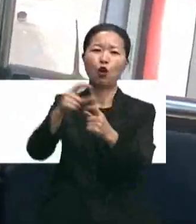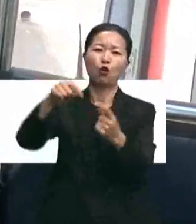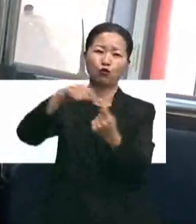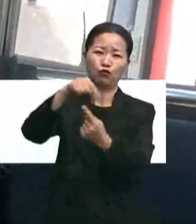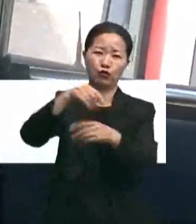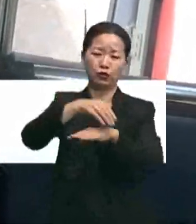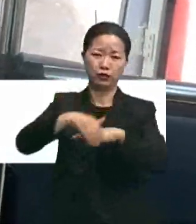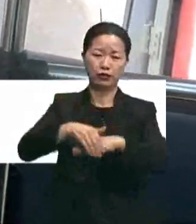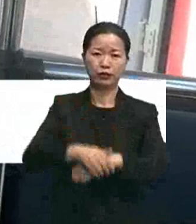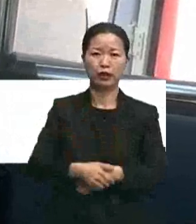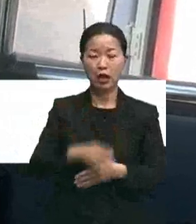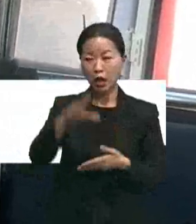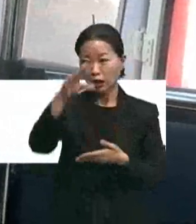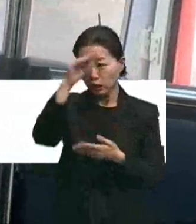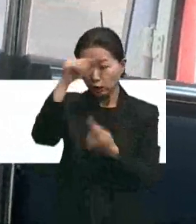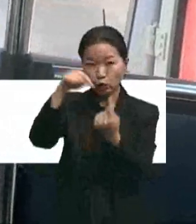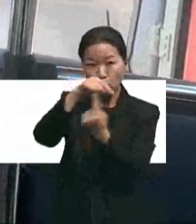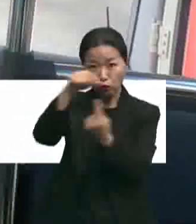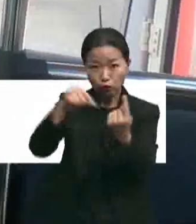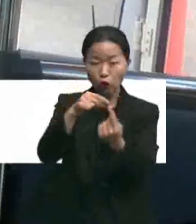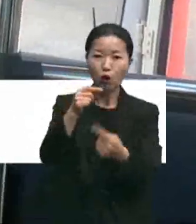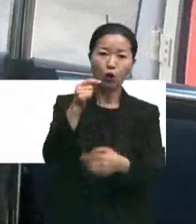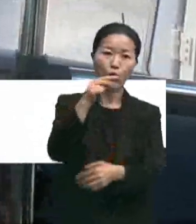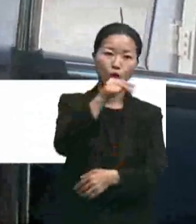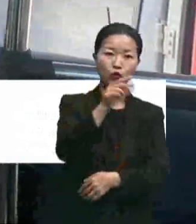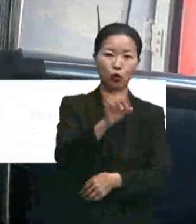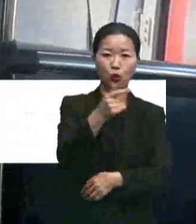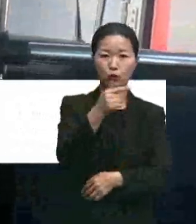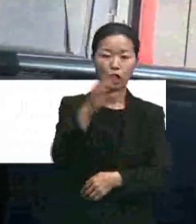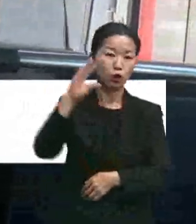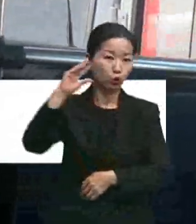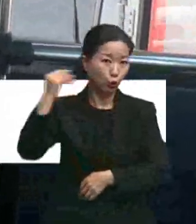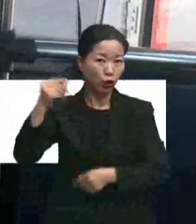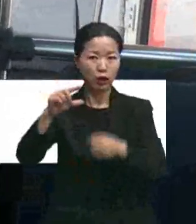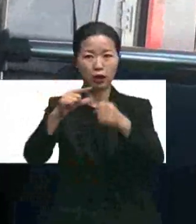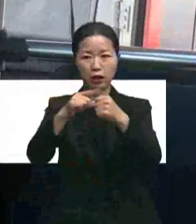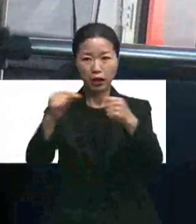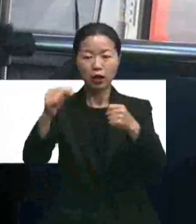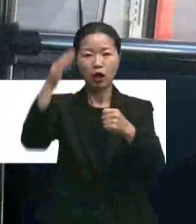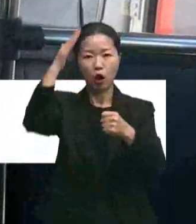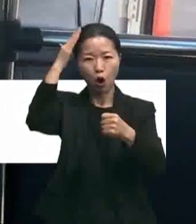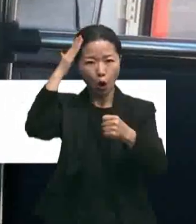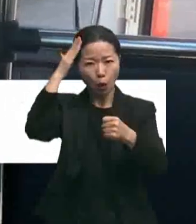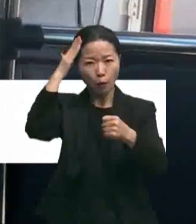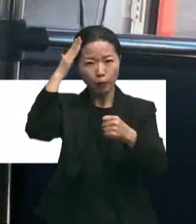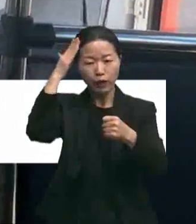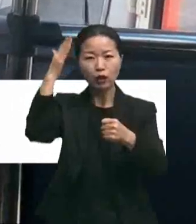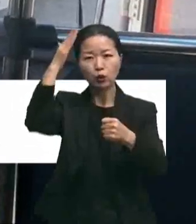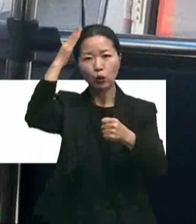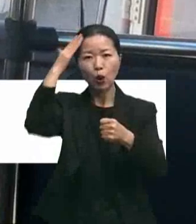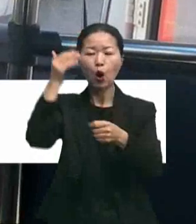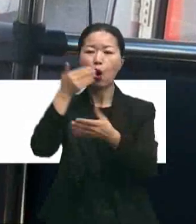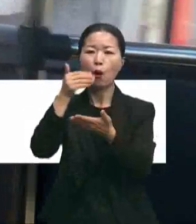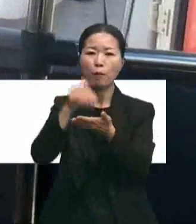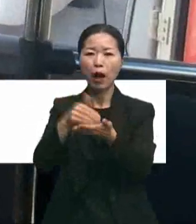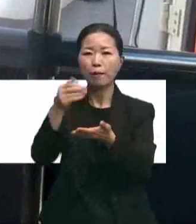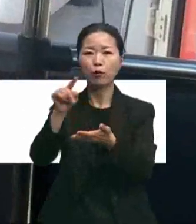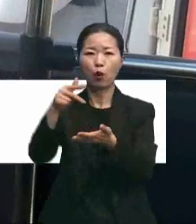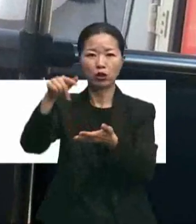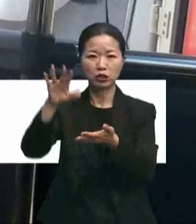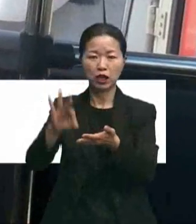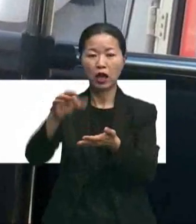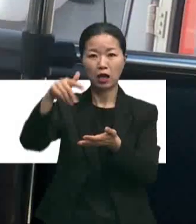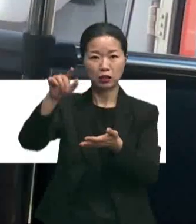밝혔습니다 시범운행 노선은 송내역 소래포 구역 계양역 검단 신도시 검암역과 원창동